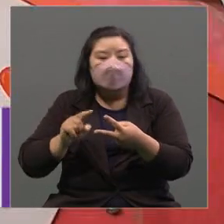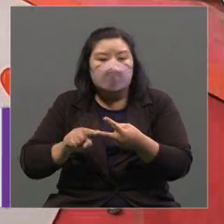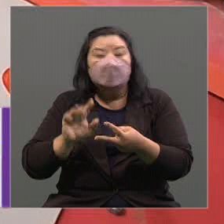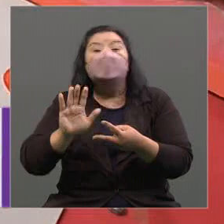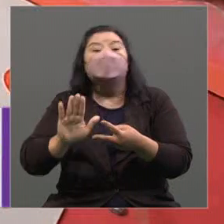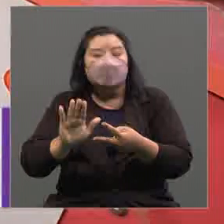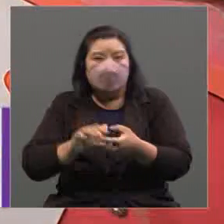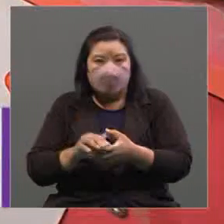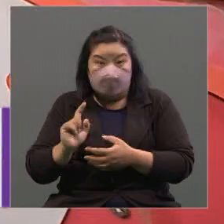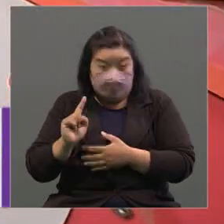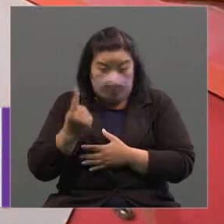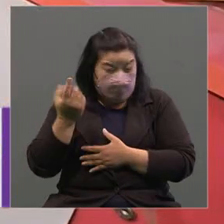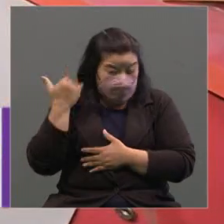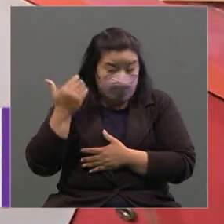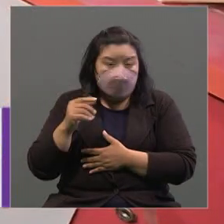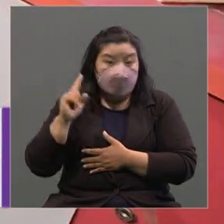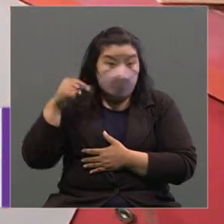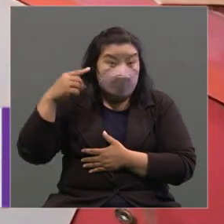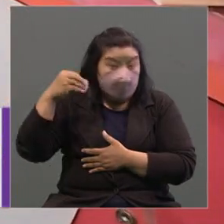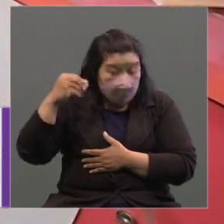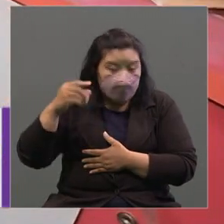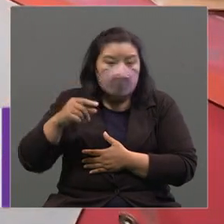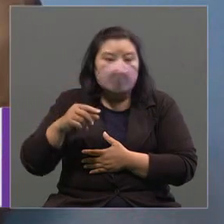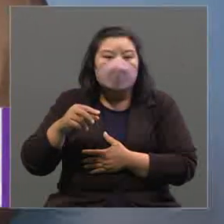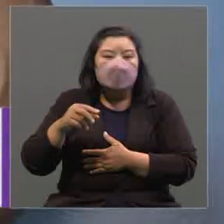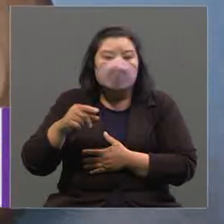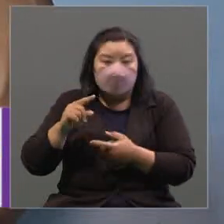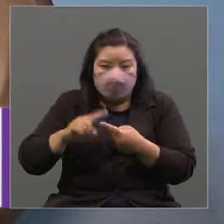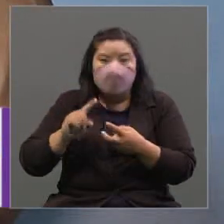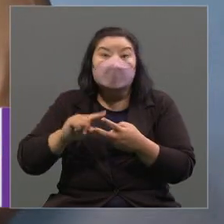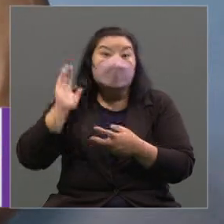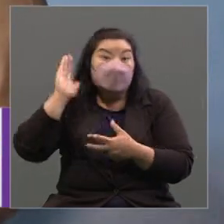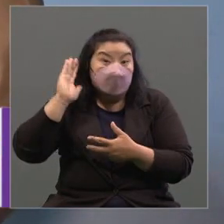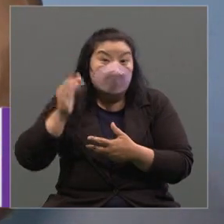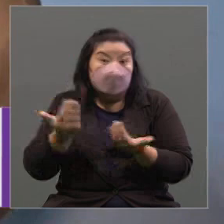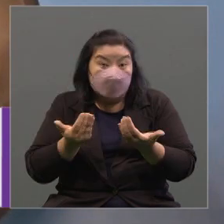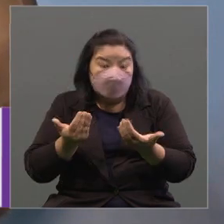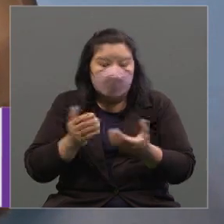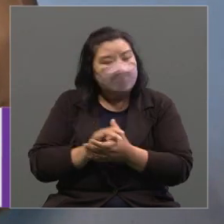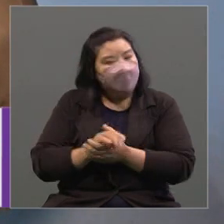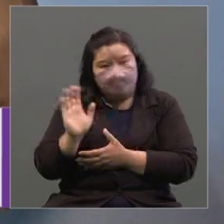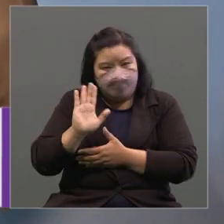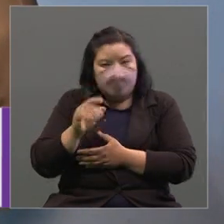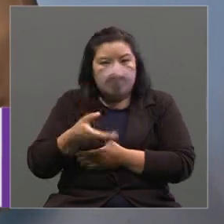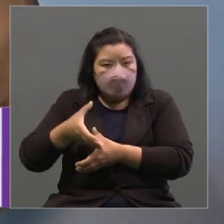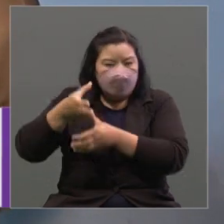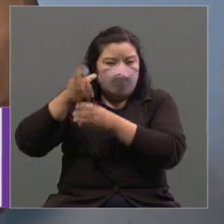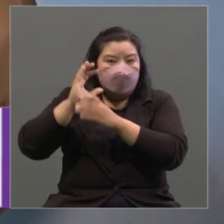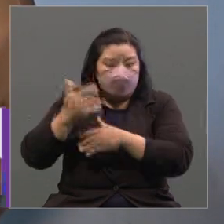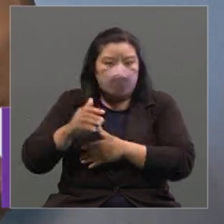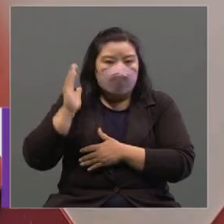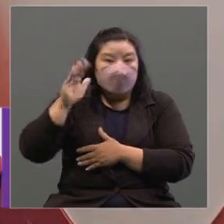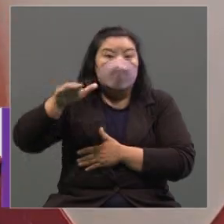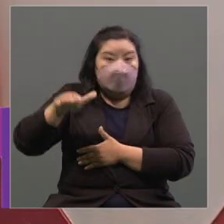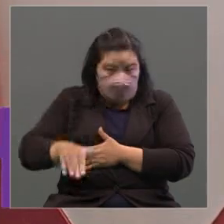จากที่ตอนแรกบอกว่าเป็นนางสาวละอองดาวกับสามีซึ่งเป็นลูกชายคนกลางตอนนี้พอไปดูภาพจากกล้องวงจรปิดกลายมาเป็นน้อง